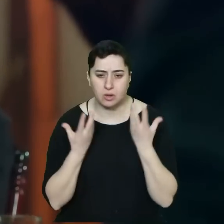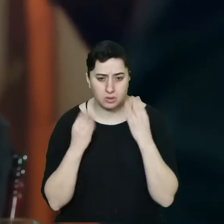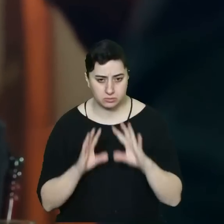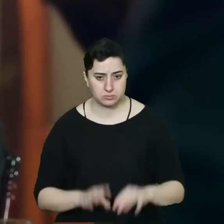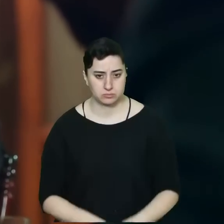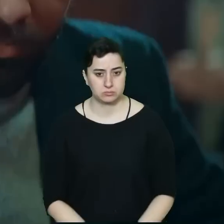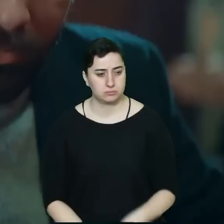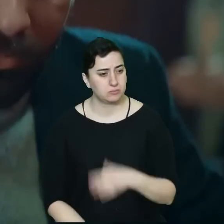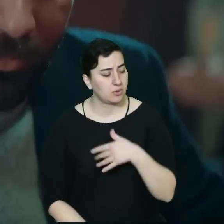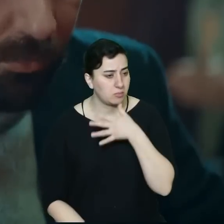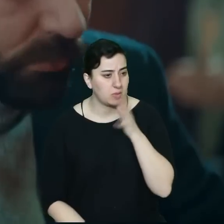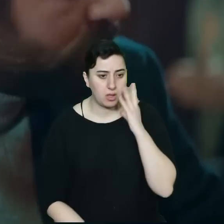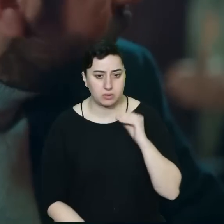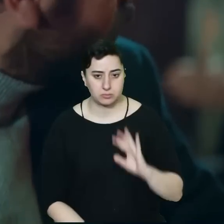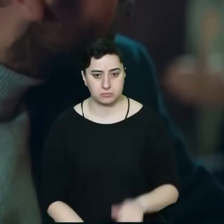bileyim ben.